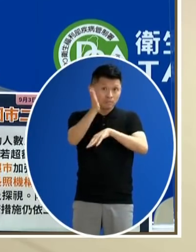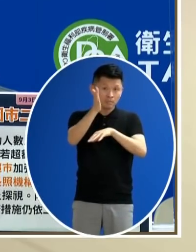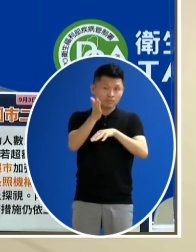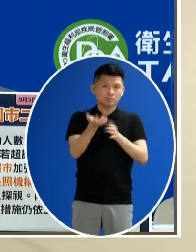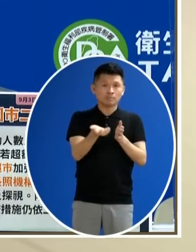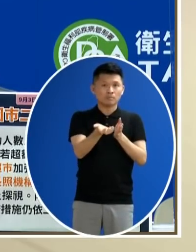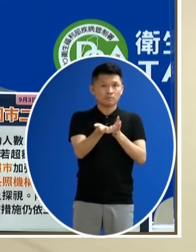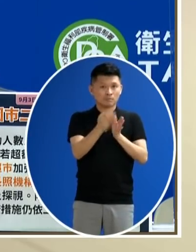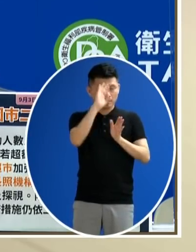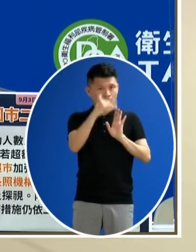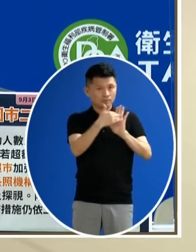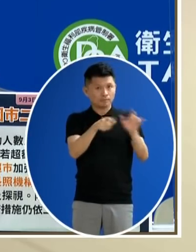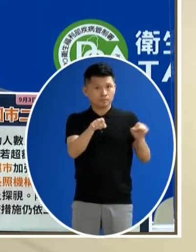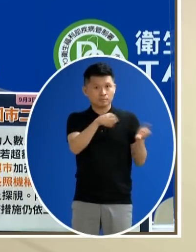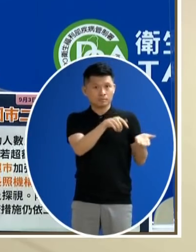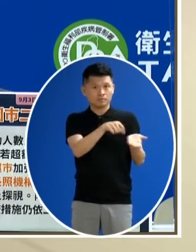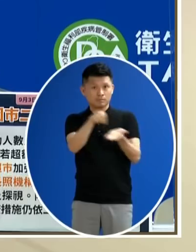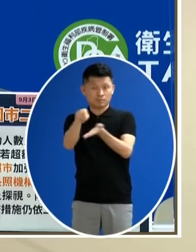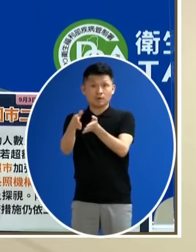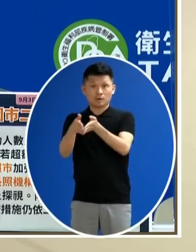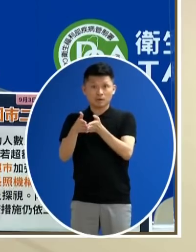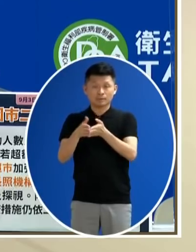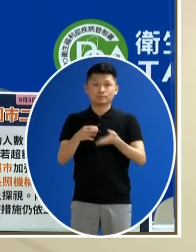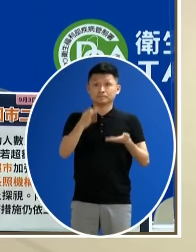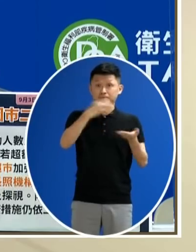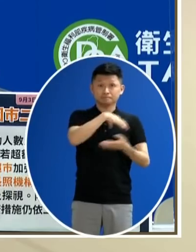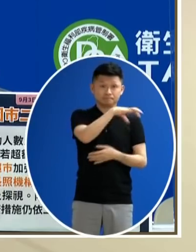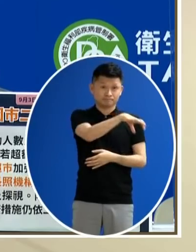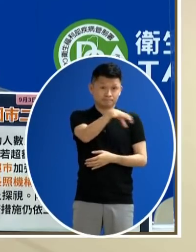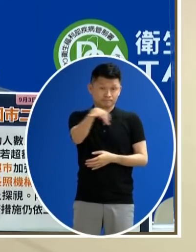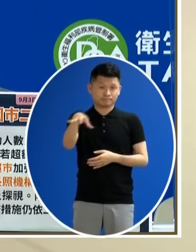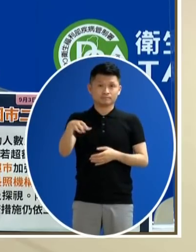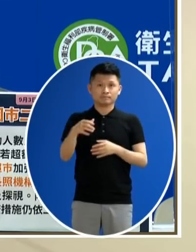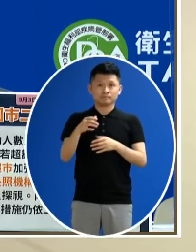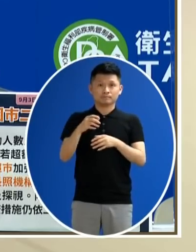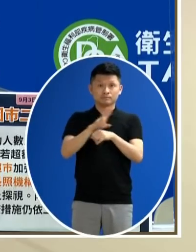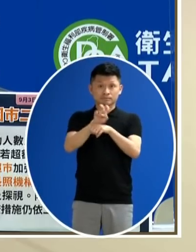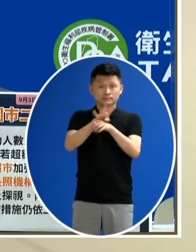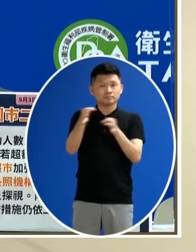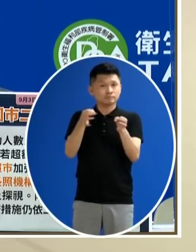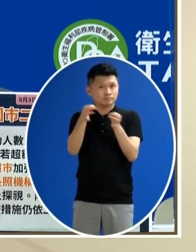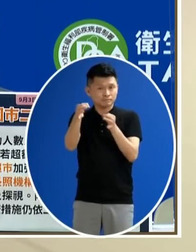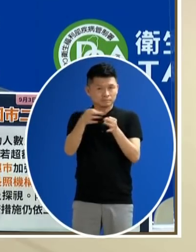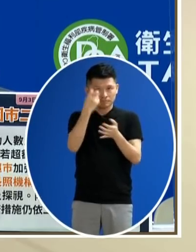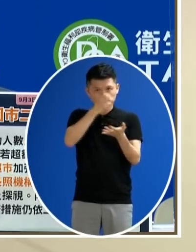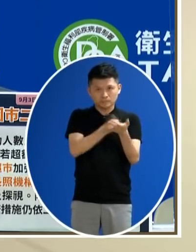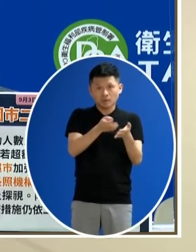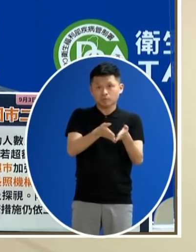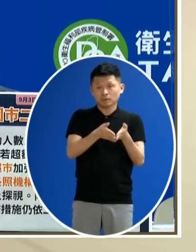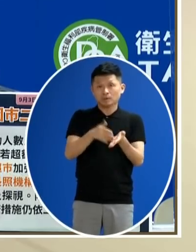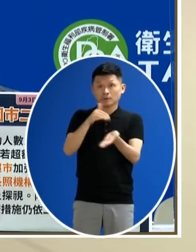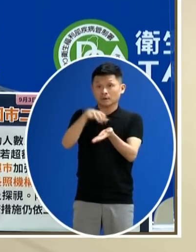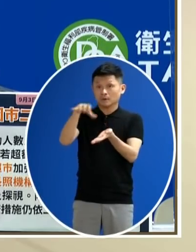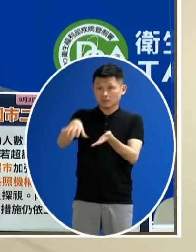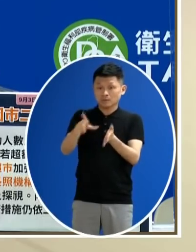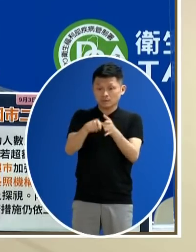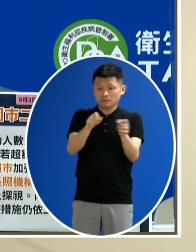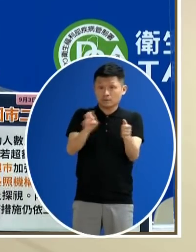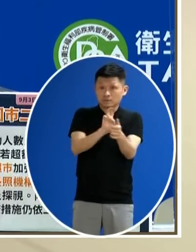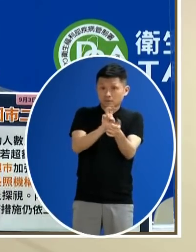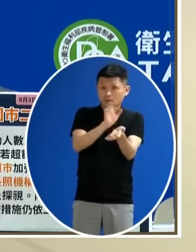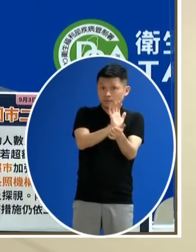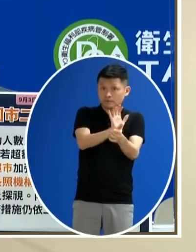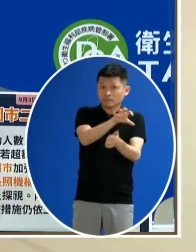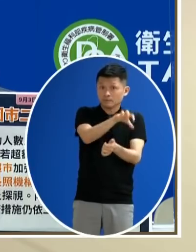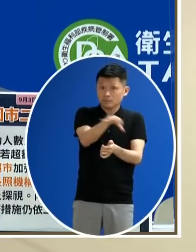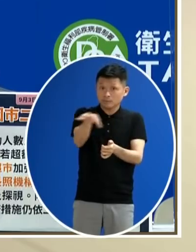划。那卖场及超市要加强人流的管制。那医院及长照机构，除了一些相